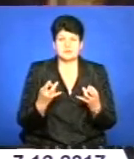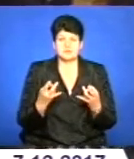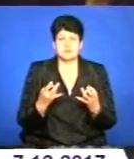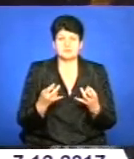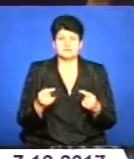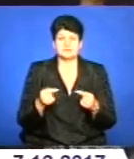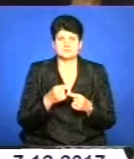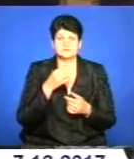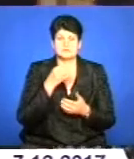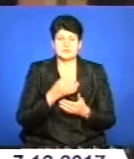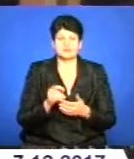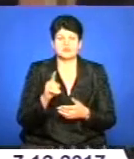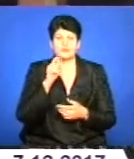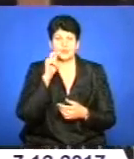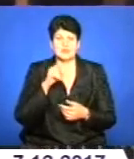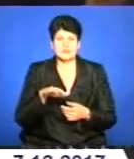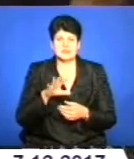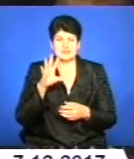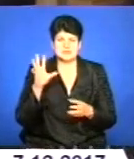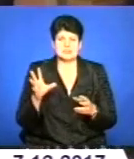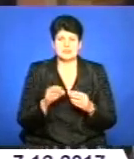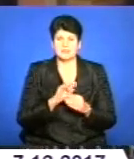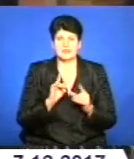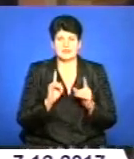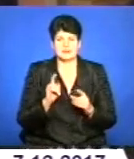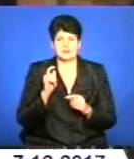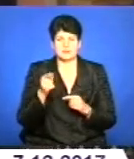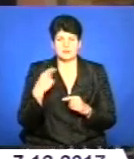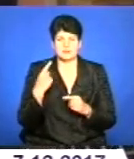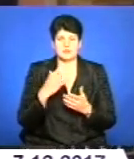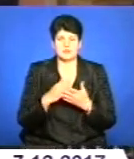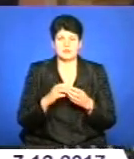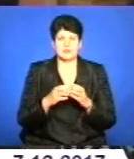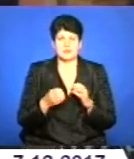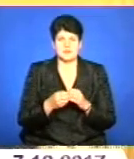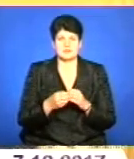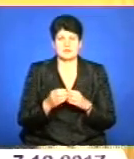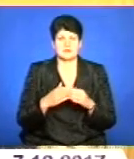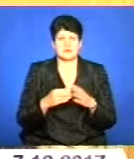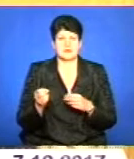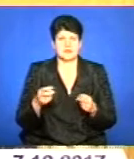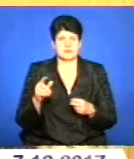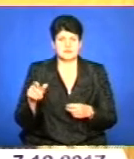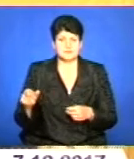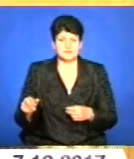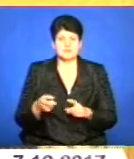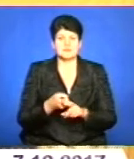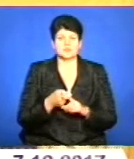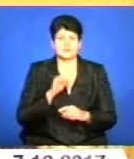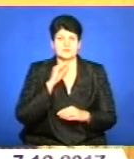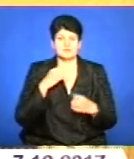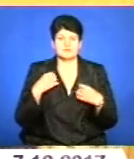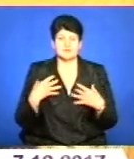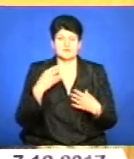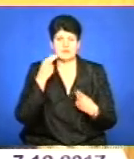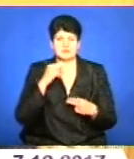що в Україні загалом і не тільки на Тернопільщині є проблема фахових кадрів. З нагоди професійного свята